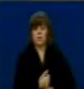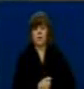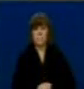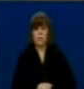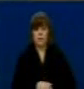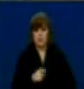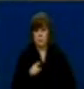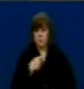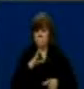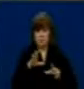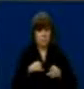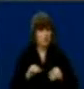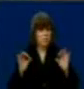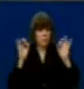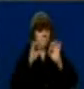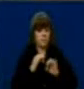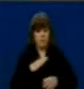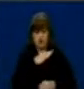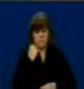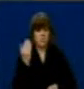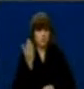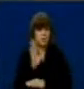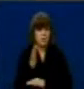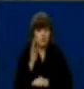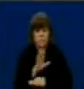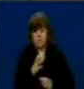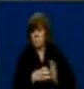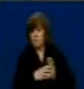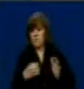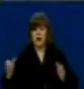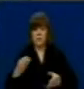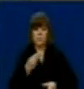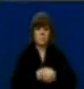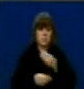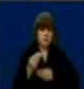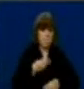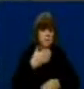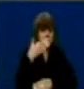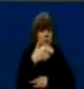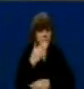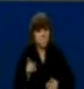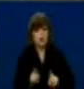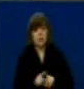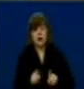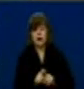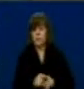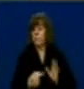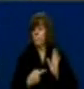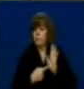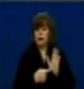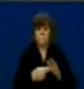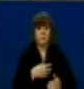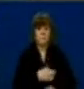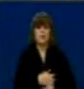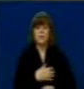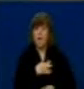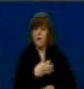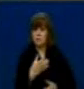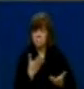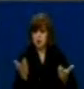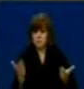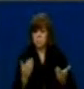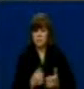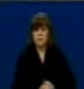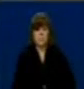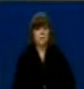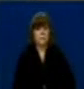nuk u përfill, por ka aqë shumë zyrtarë që vazhdojnë të kenë biznese private ose nuk bëjnë deklarimin të AKK-ja kur marrin